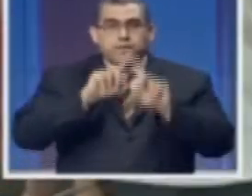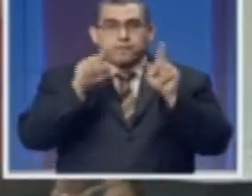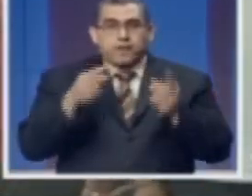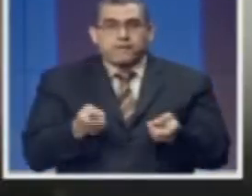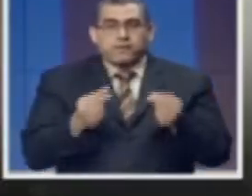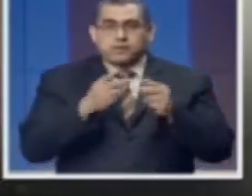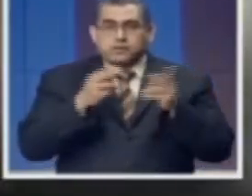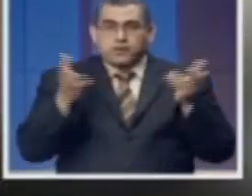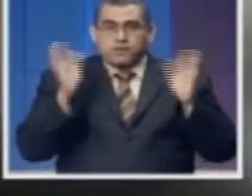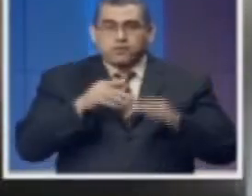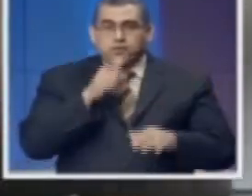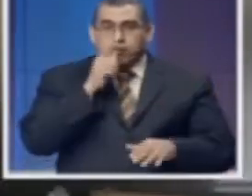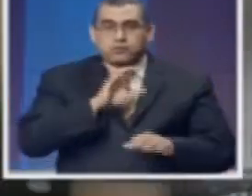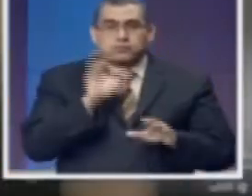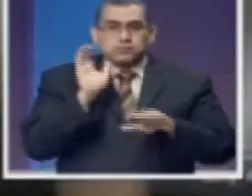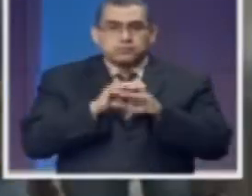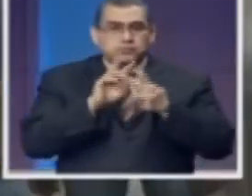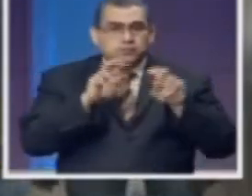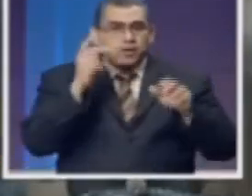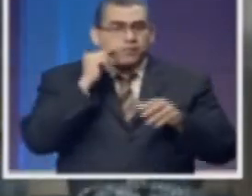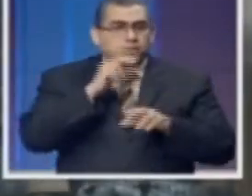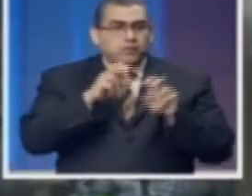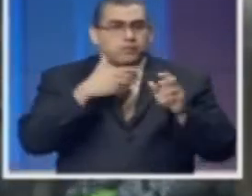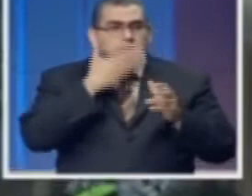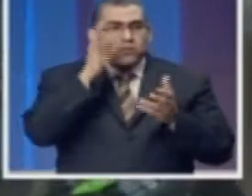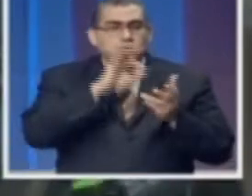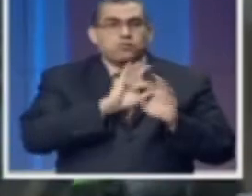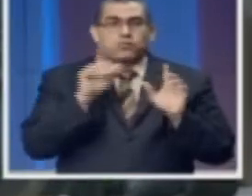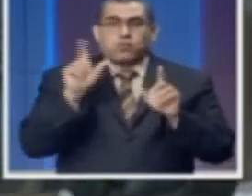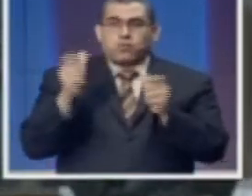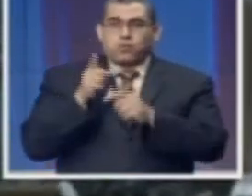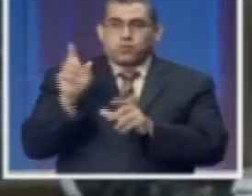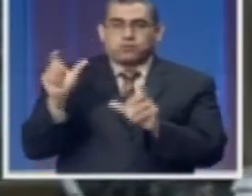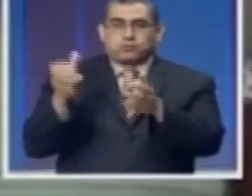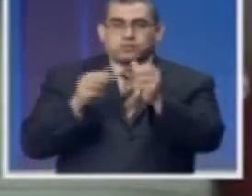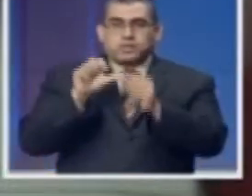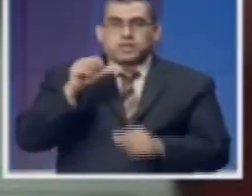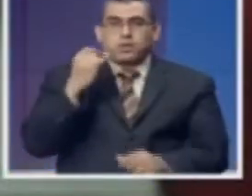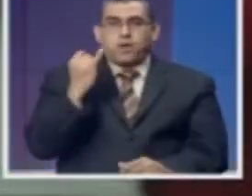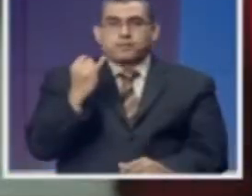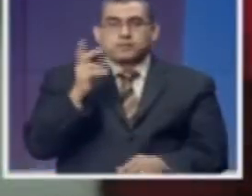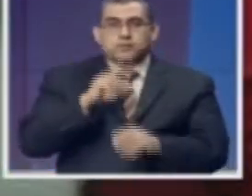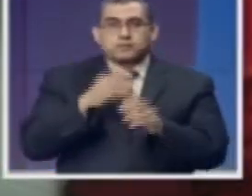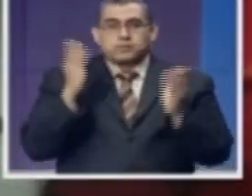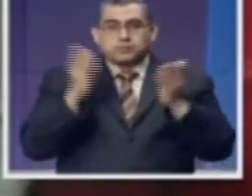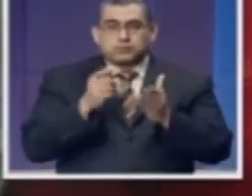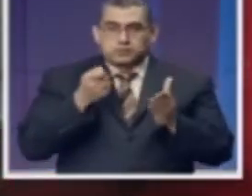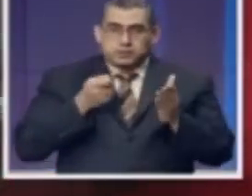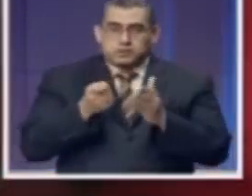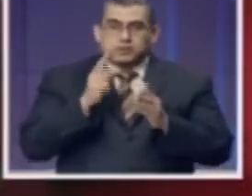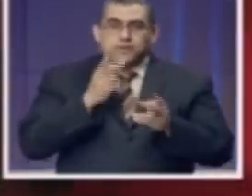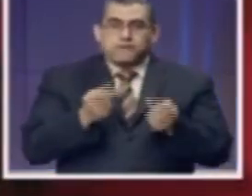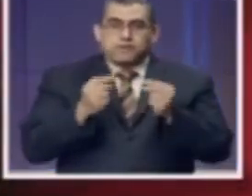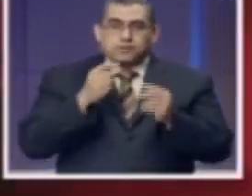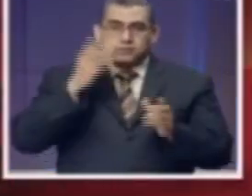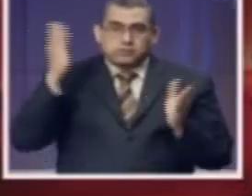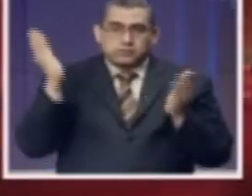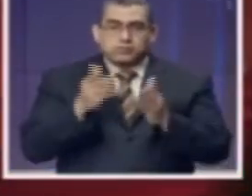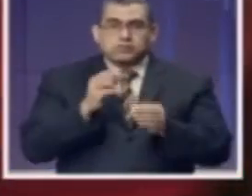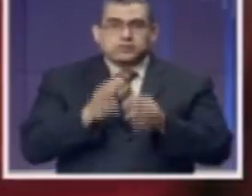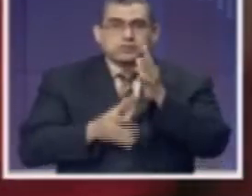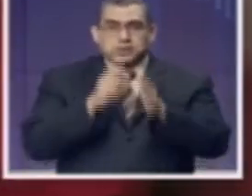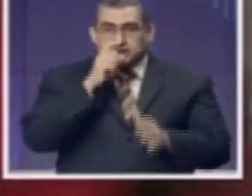متنوع، وتم كشف غموض 59 حادث ما بين قتل عمد وسرقة بالإكراه وحريق